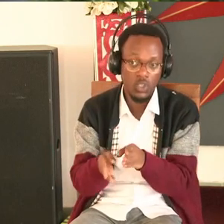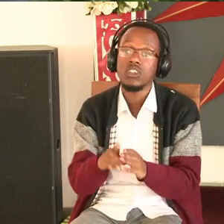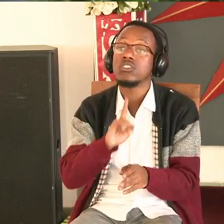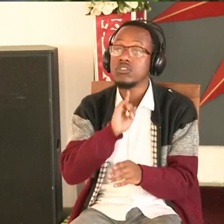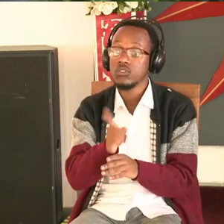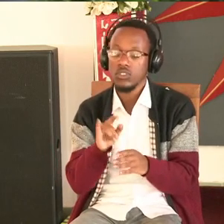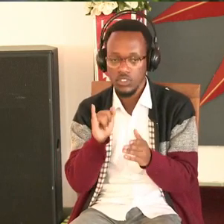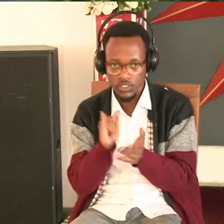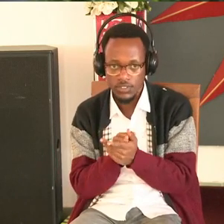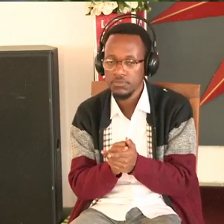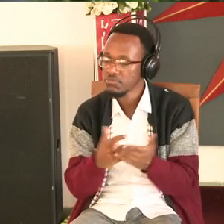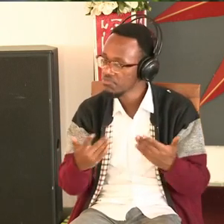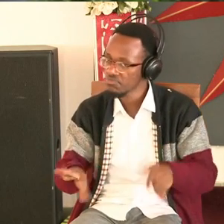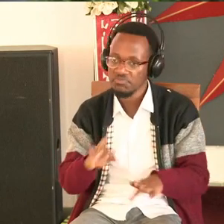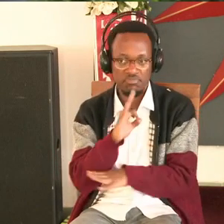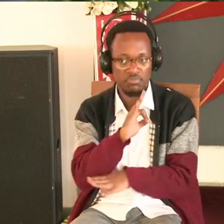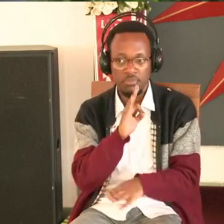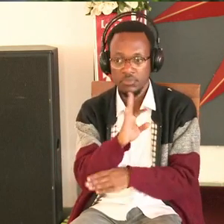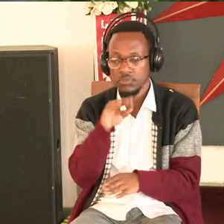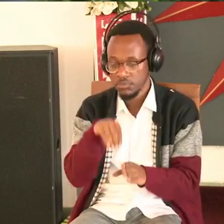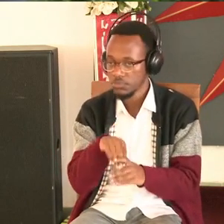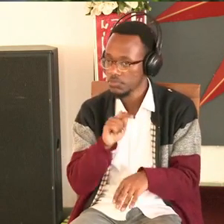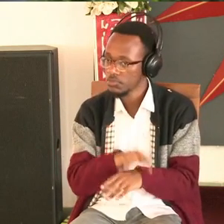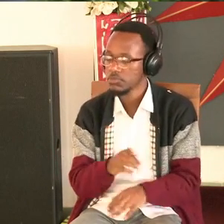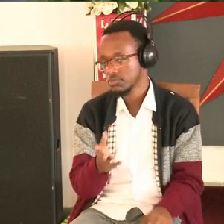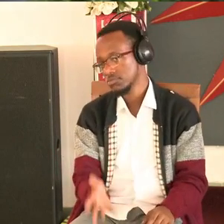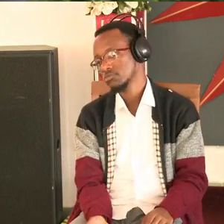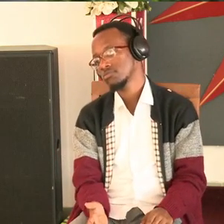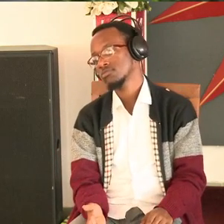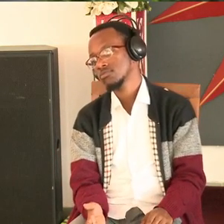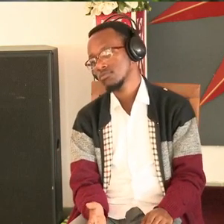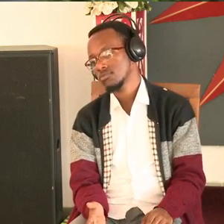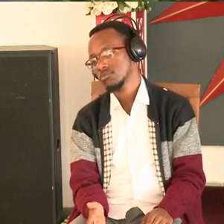nabyo byarabwirijwe muri iki gihe cyacu mu ishusho yaryo